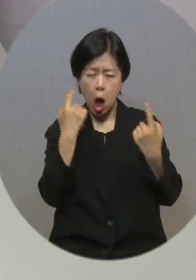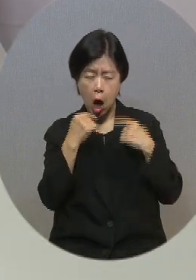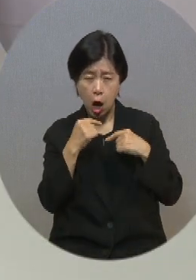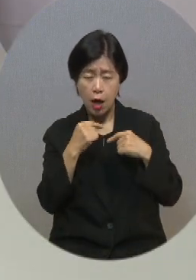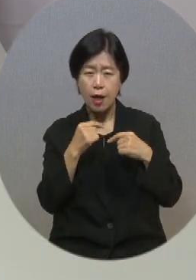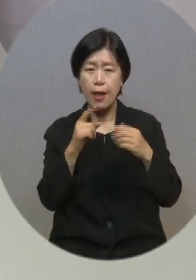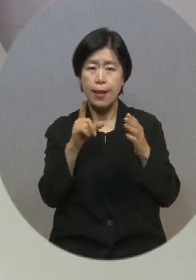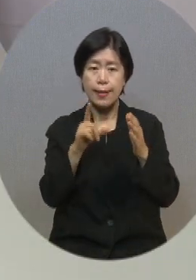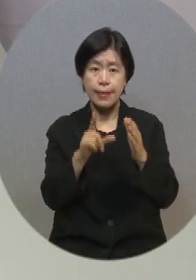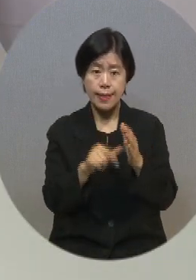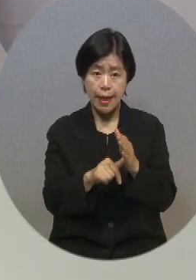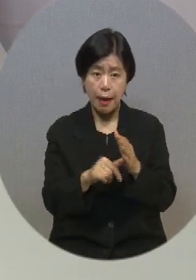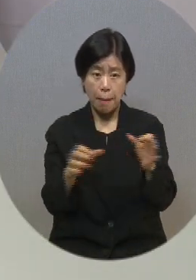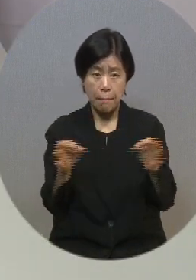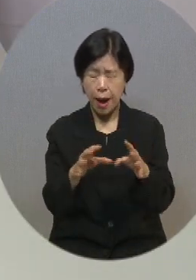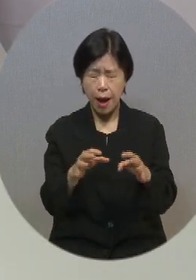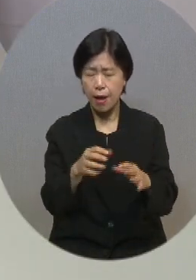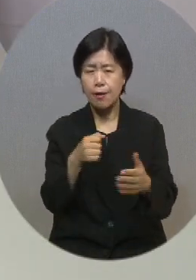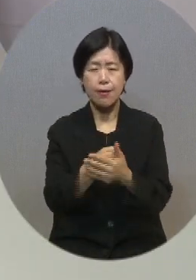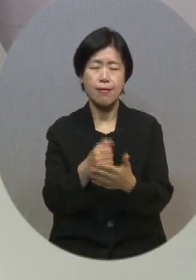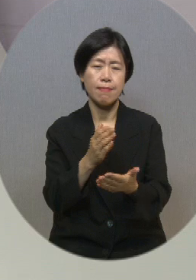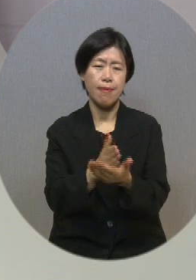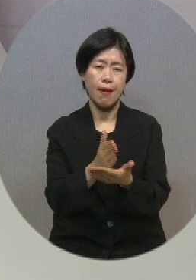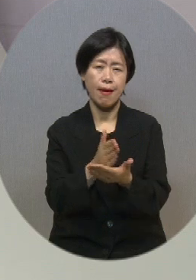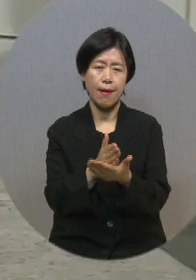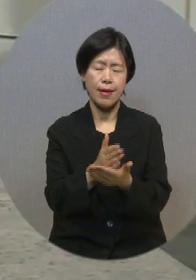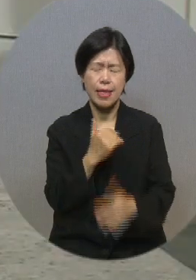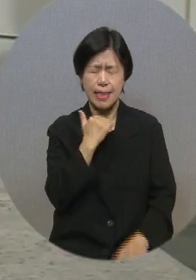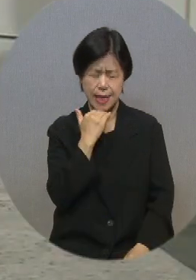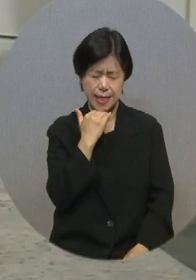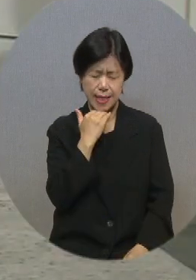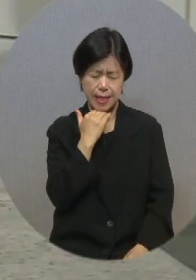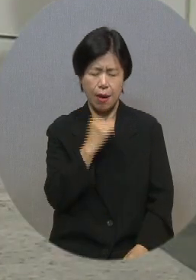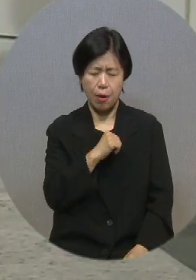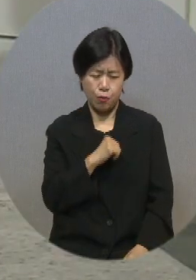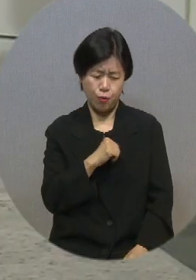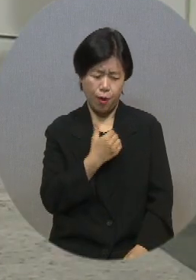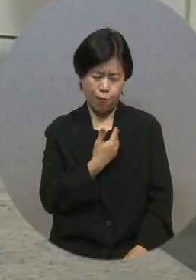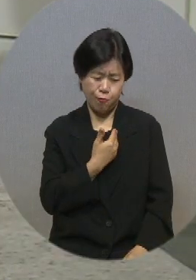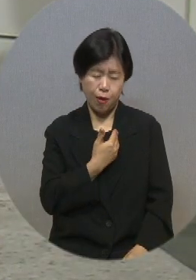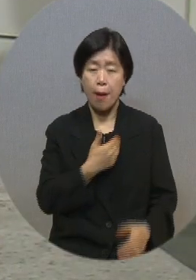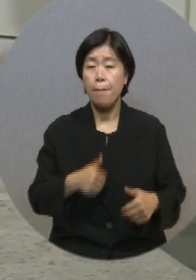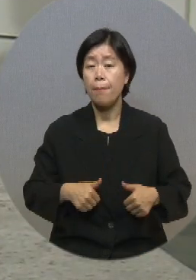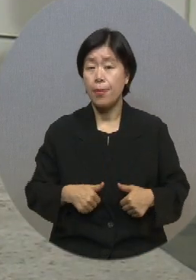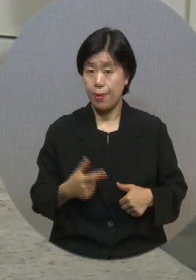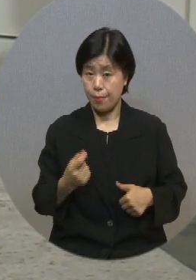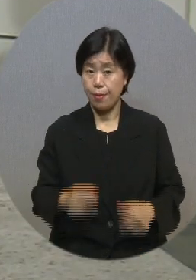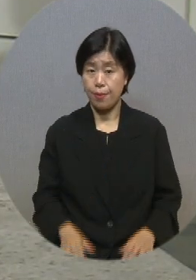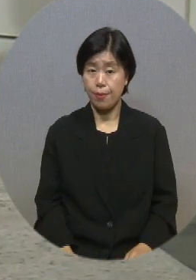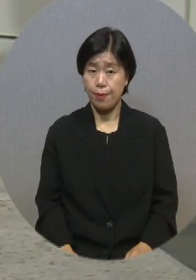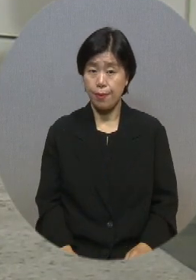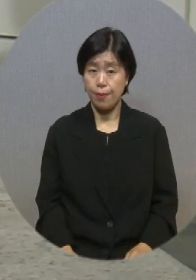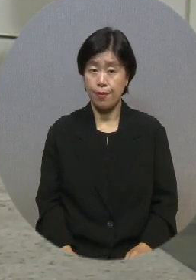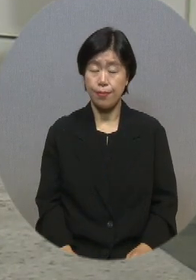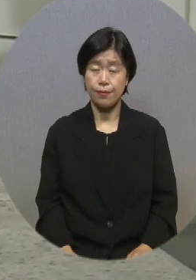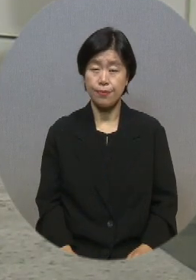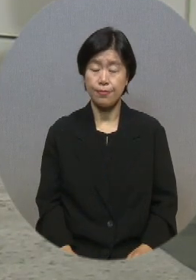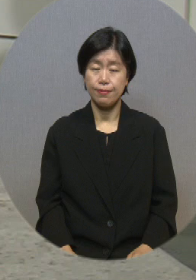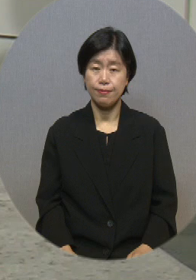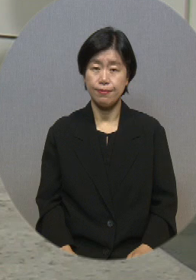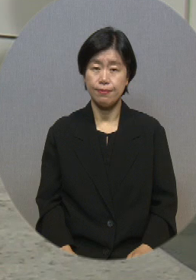생각을 깊게 해보고 참고 또 기다려보고 그날은 효과가 없었다. 두 번, 세 번 하다 보면